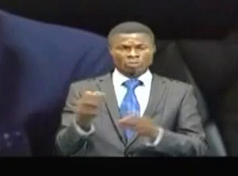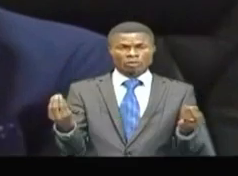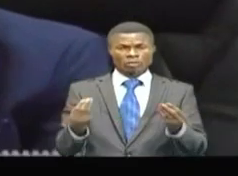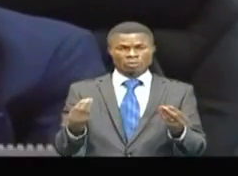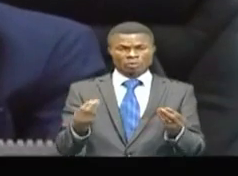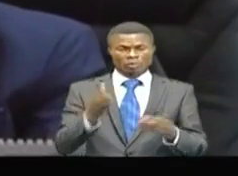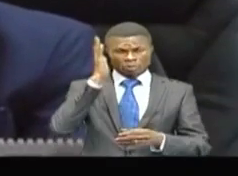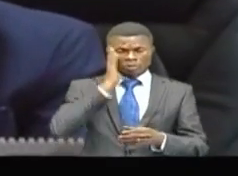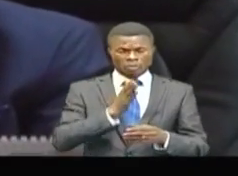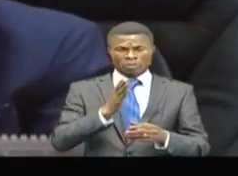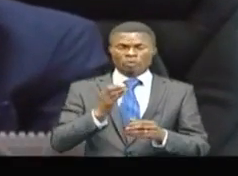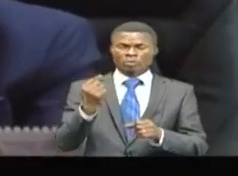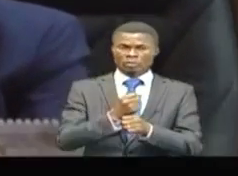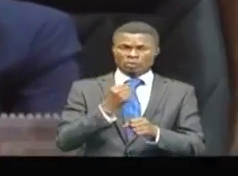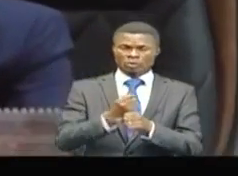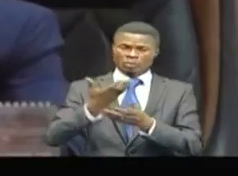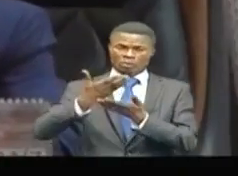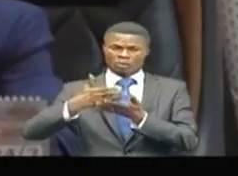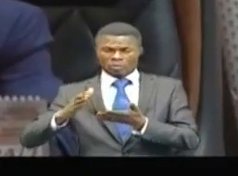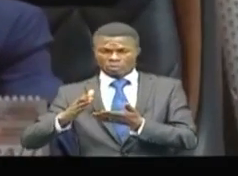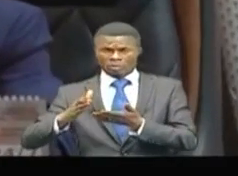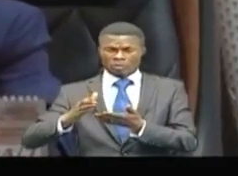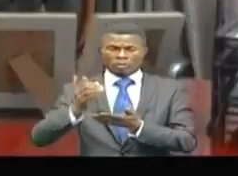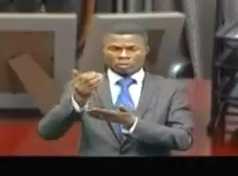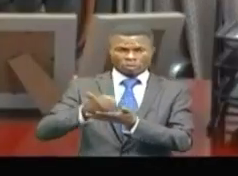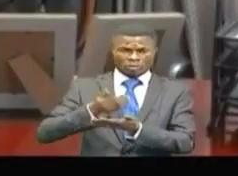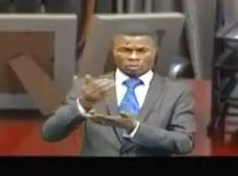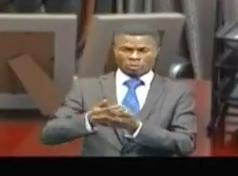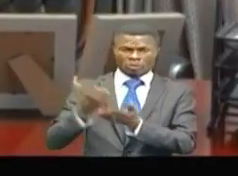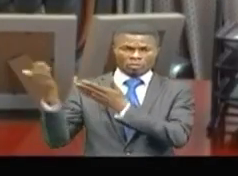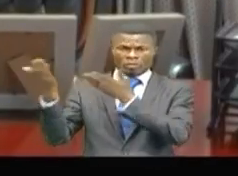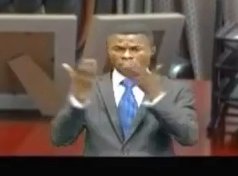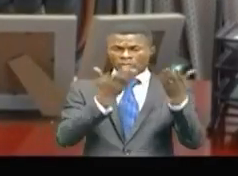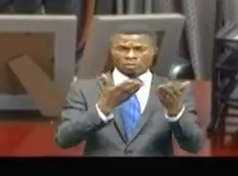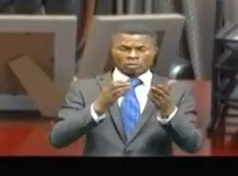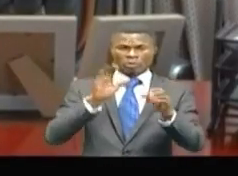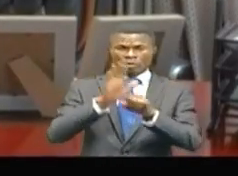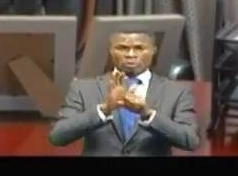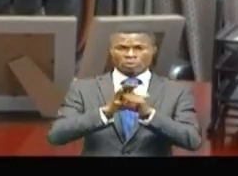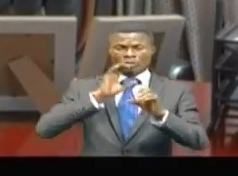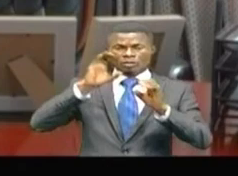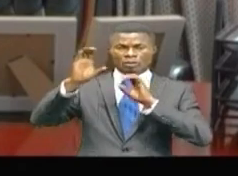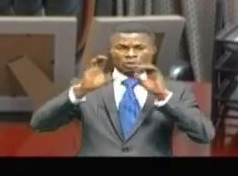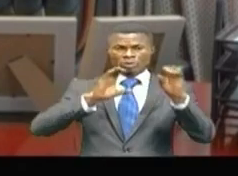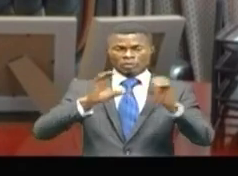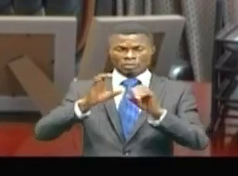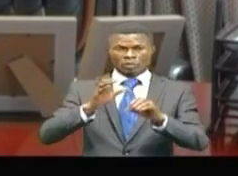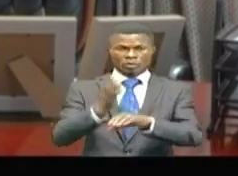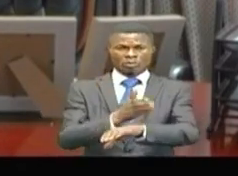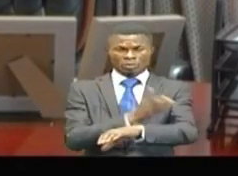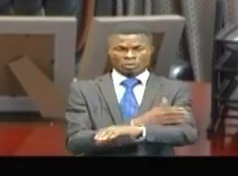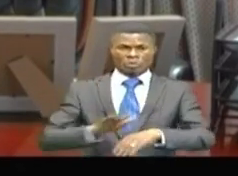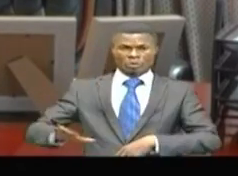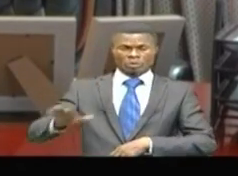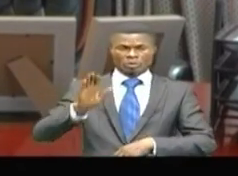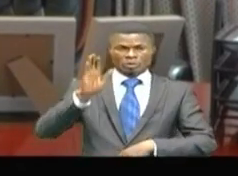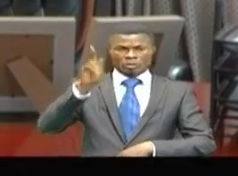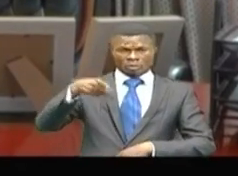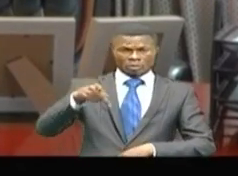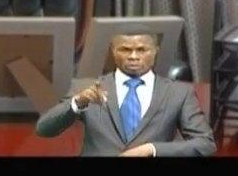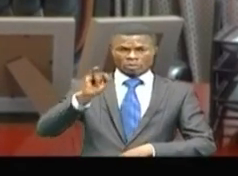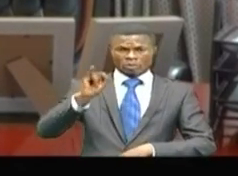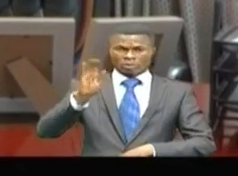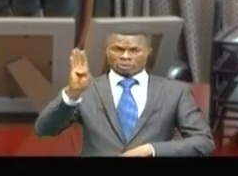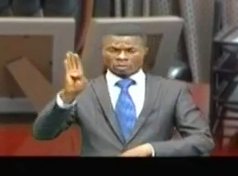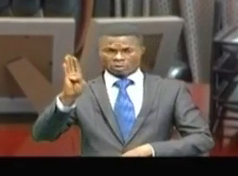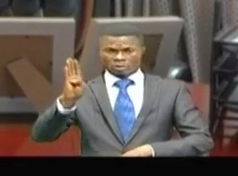la bonne performance des branches extraction et transport et télécommunications. La croissance du PIB